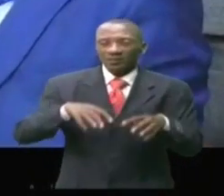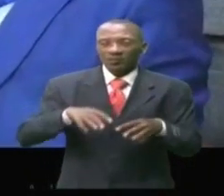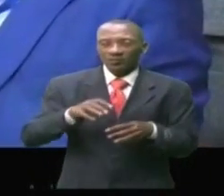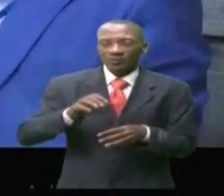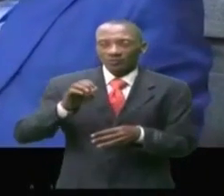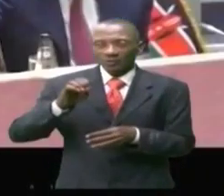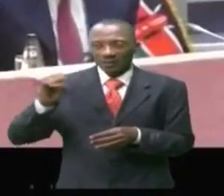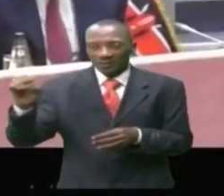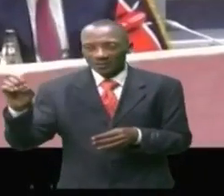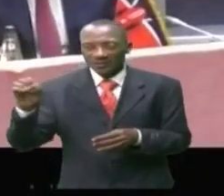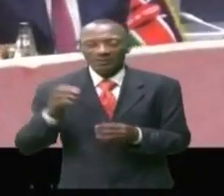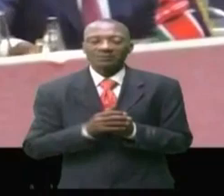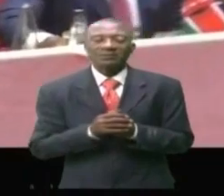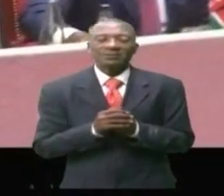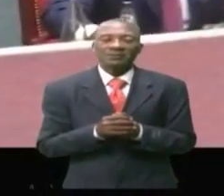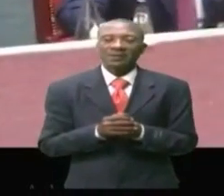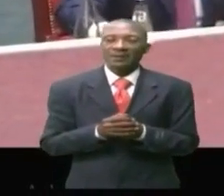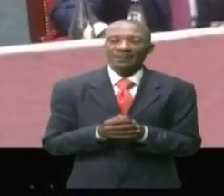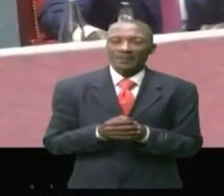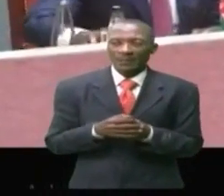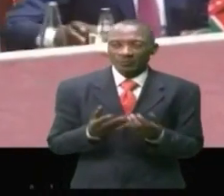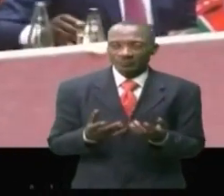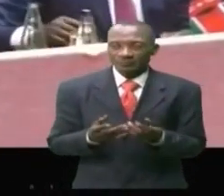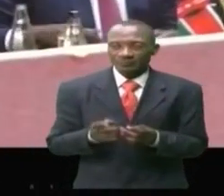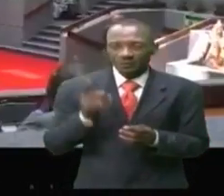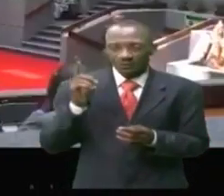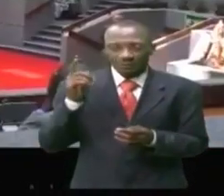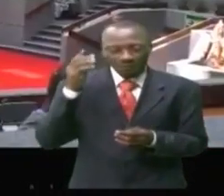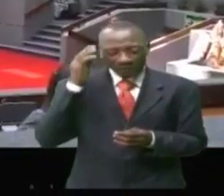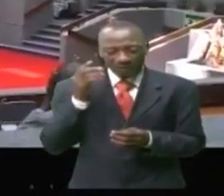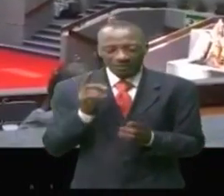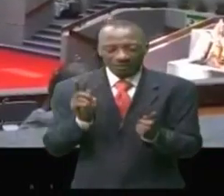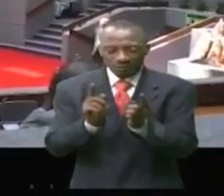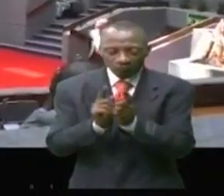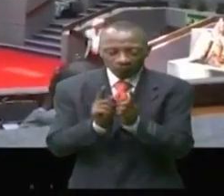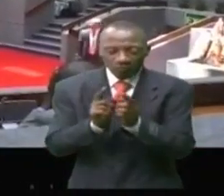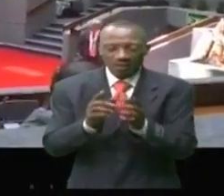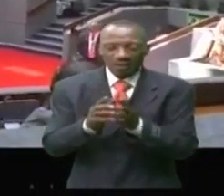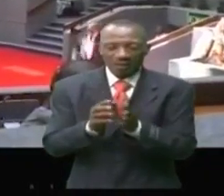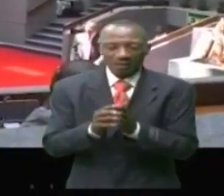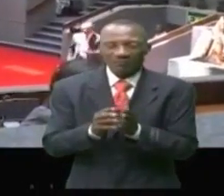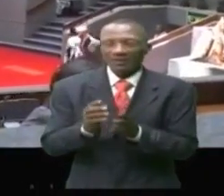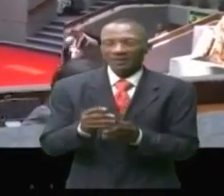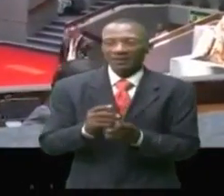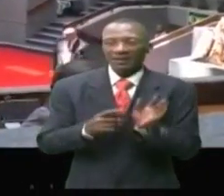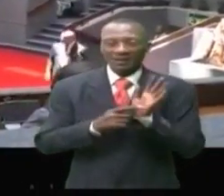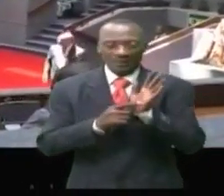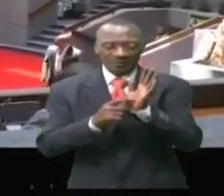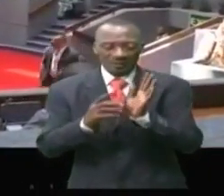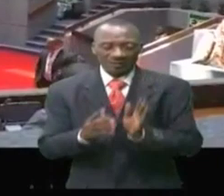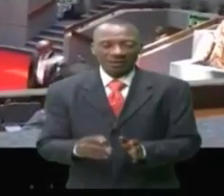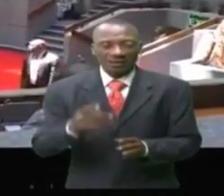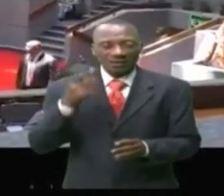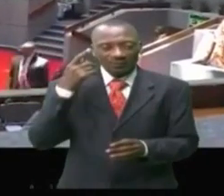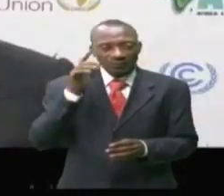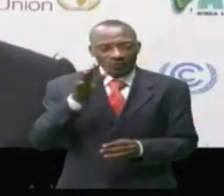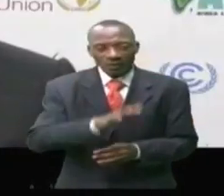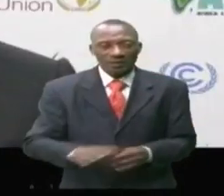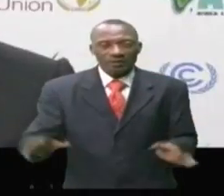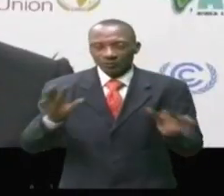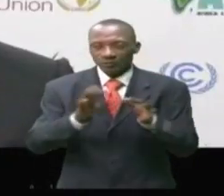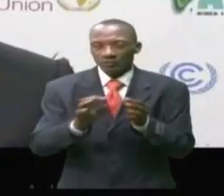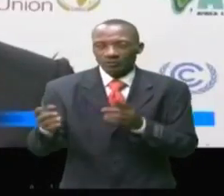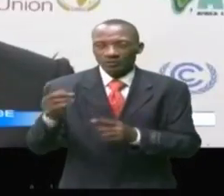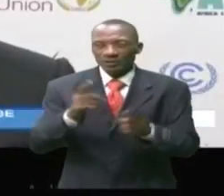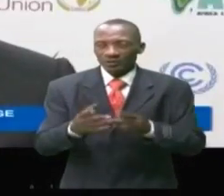opérations militaires sur le terrain a été prise, affirment les chefs du gouvernement. Je voudrais aussi mentionner qu'à cette occasion, nous avons eu